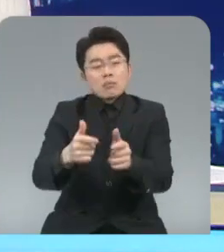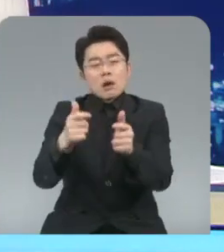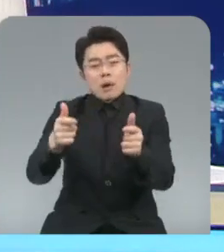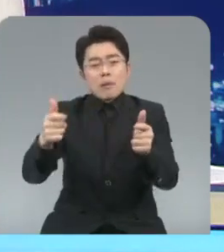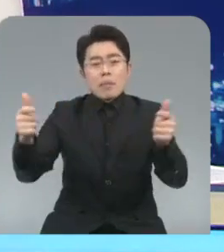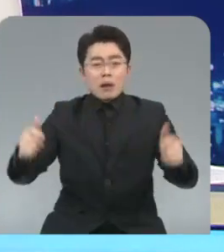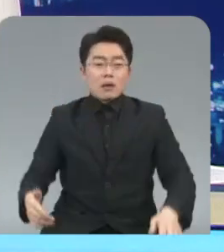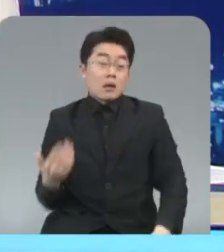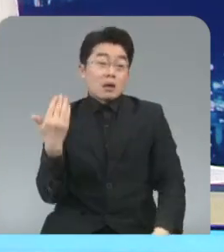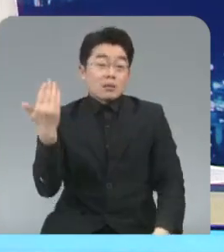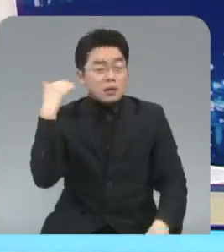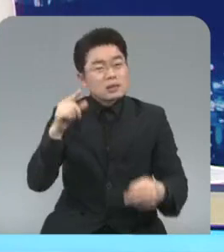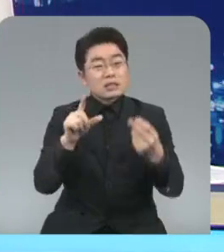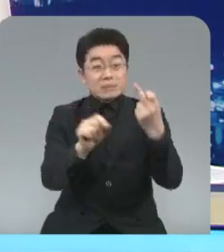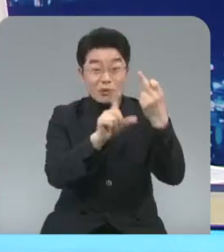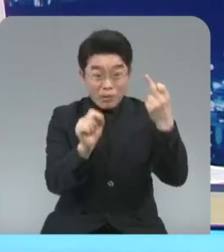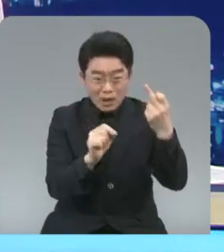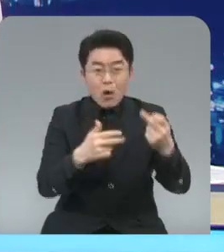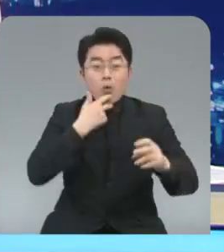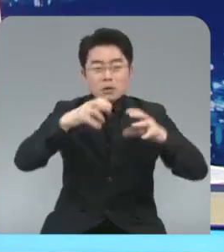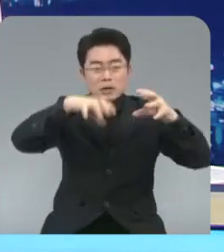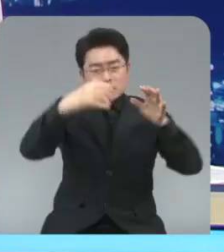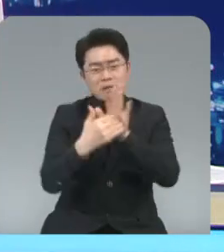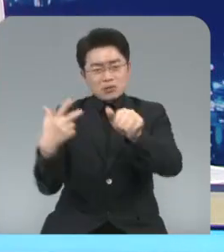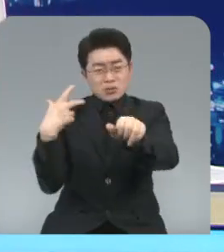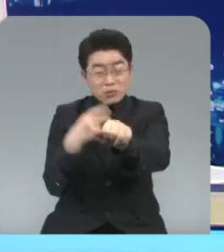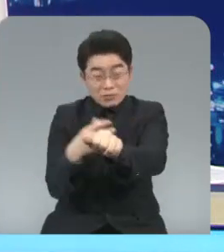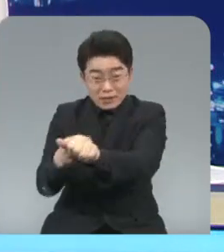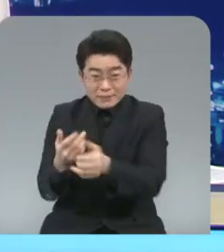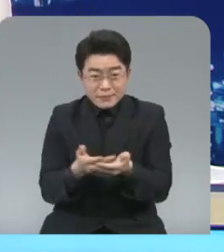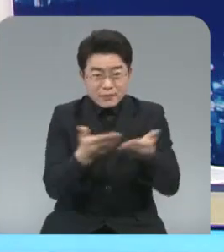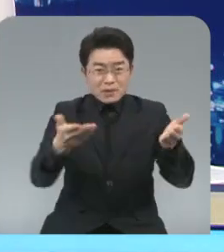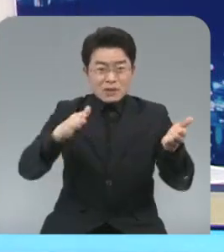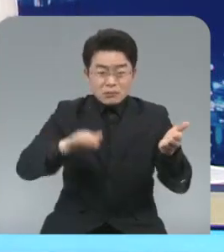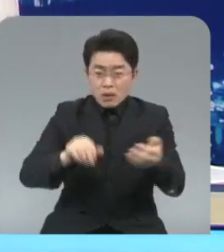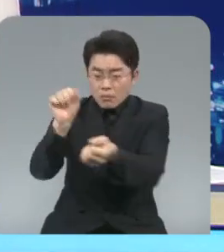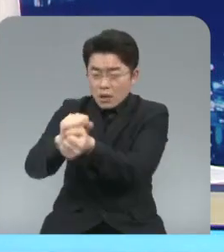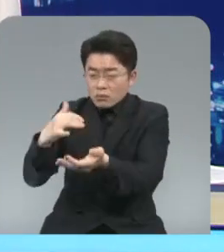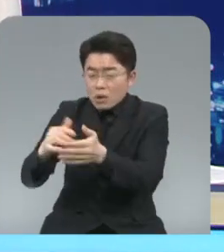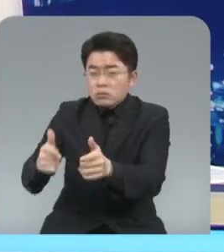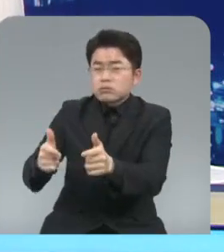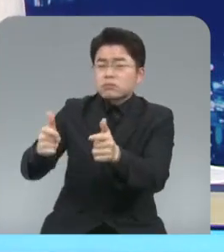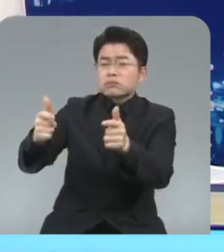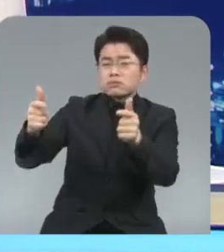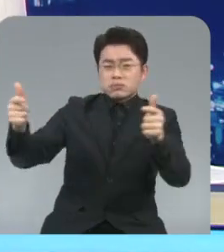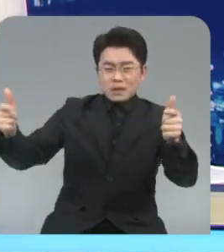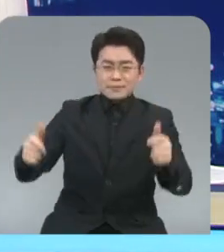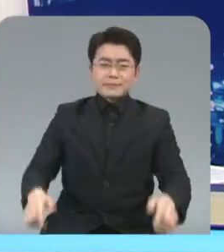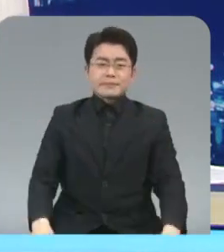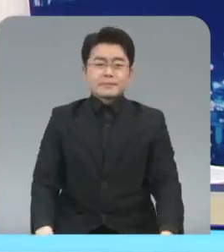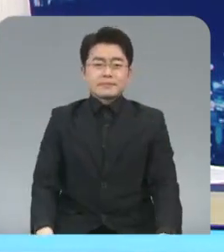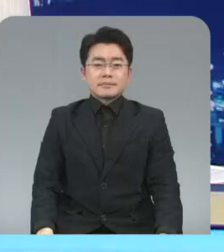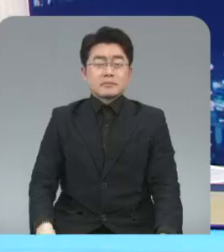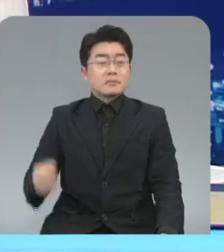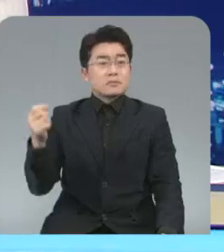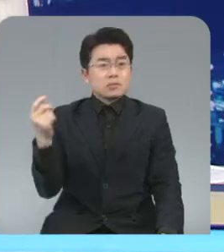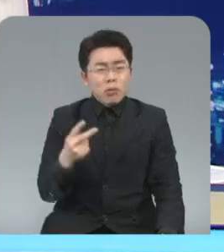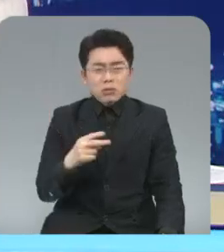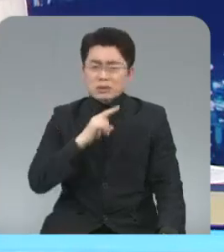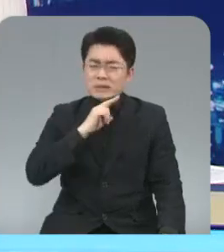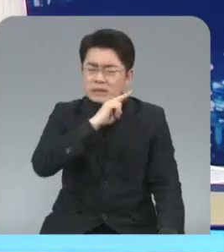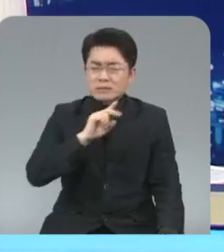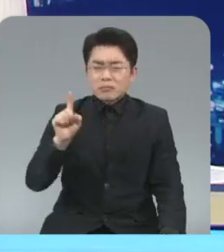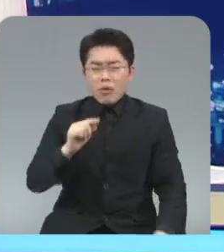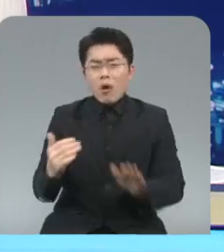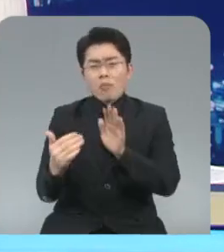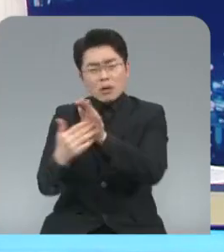영국을 시작으로 세계 곳곳에서 백신 접종이 이뤄지고 있지만 확진자 수 증가 속도를 늦추지는 못하고 있습니다. 게다가